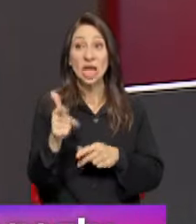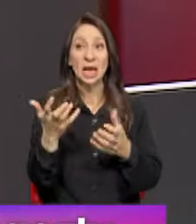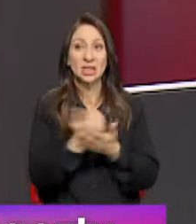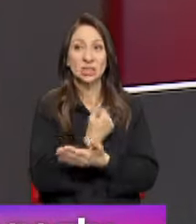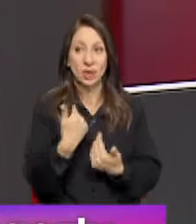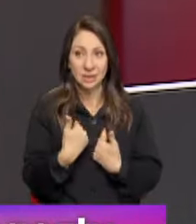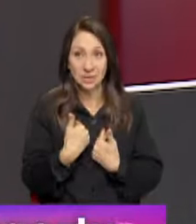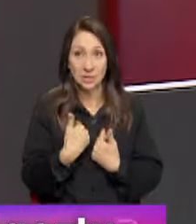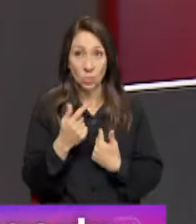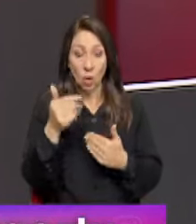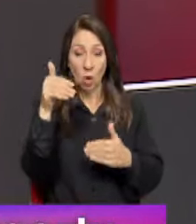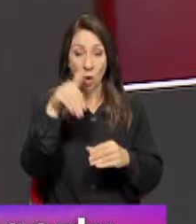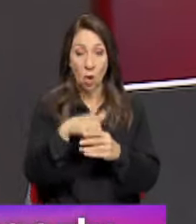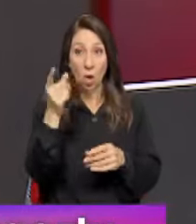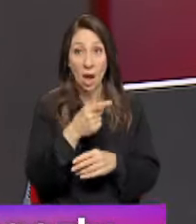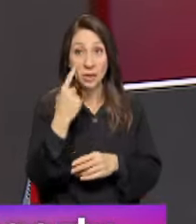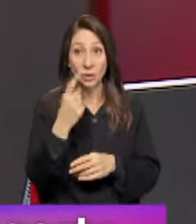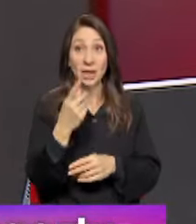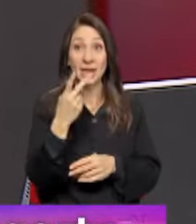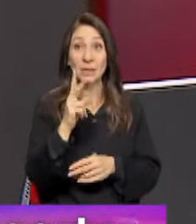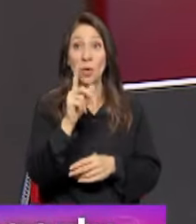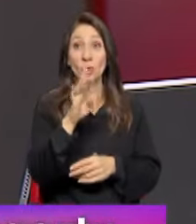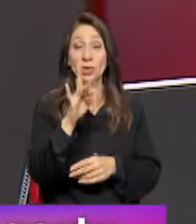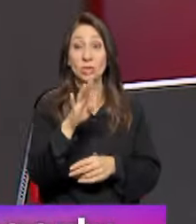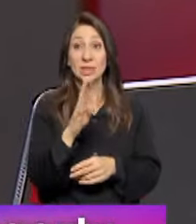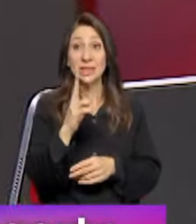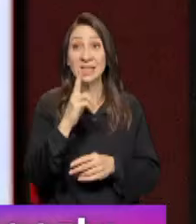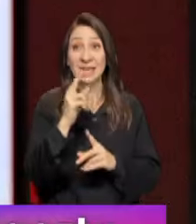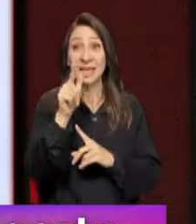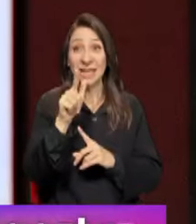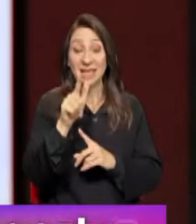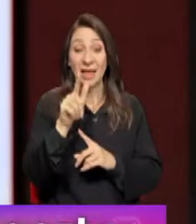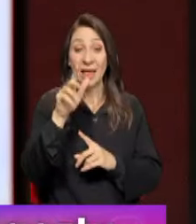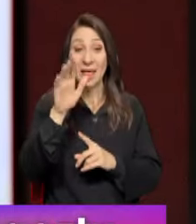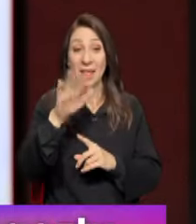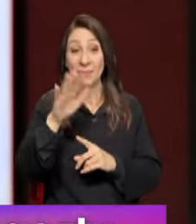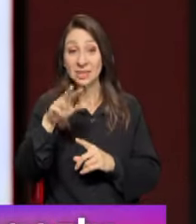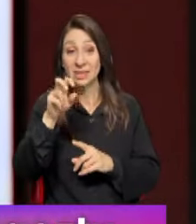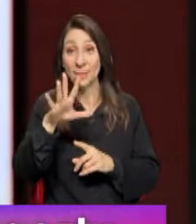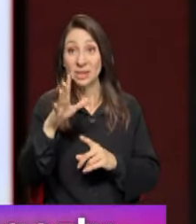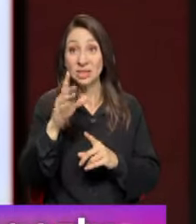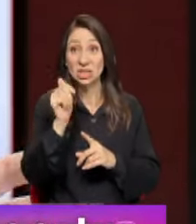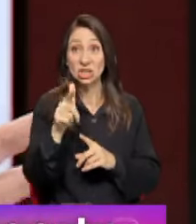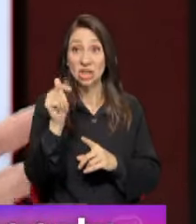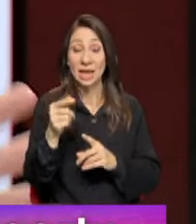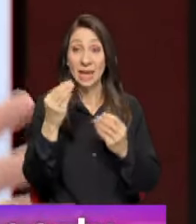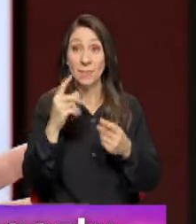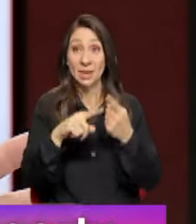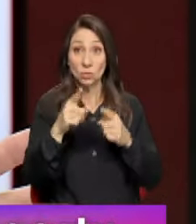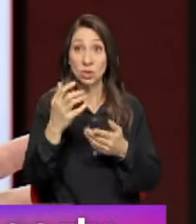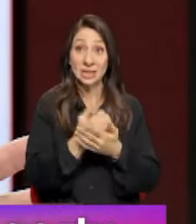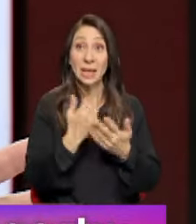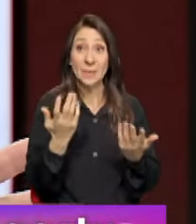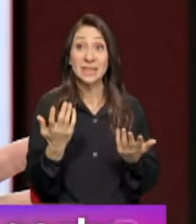alacaktık. Yani bu oy oranlarına göre 2014'te. 7 il 55 ile 85 evet. arasında bir ilçe. İyi evet. Parti bunu